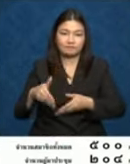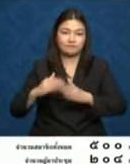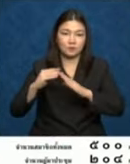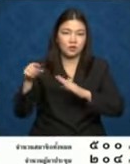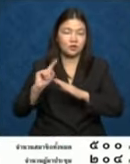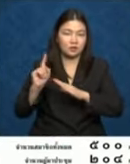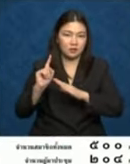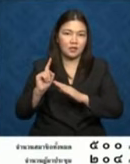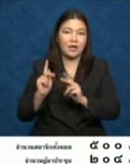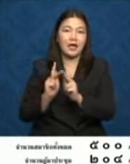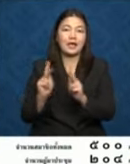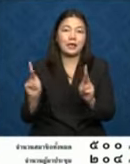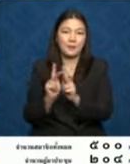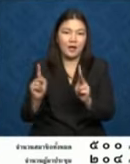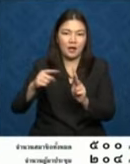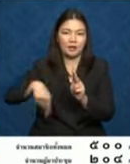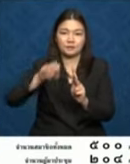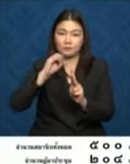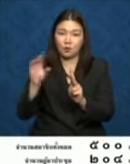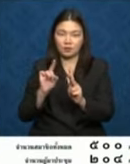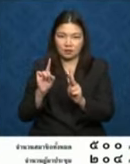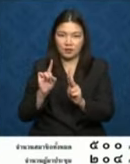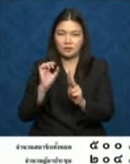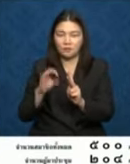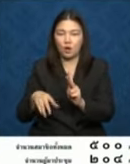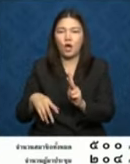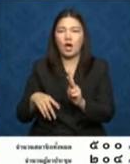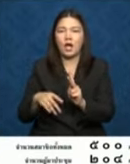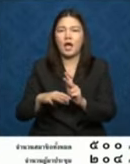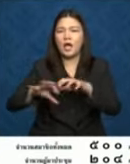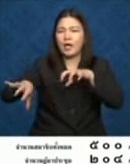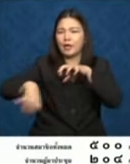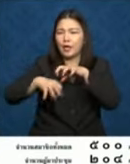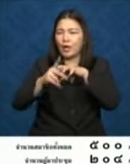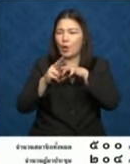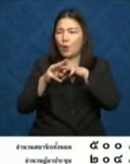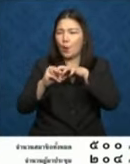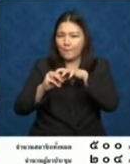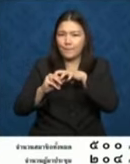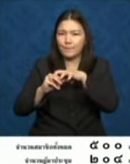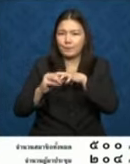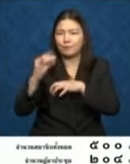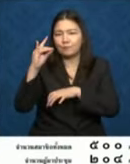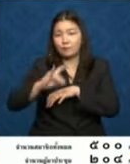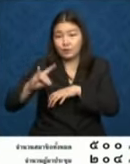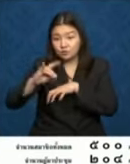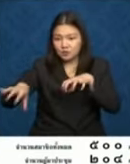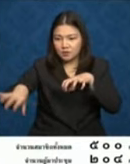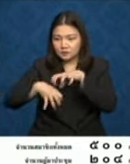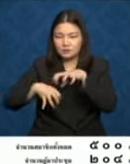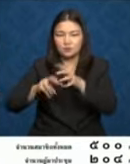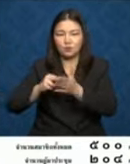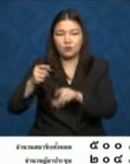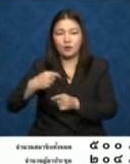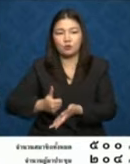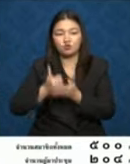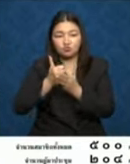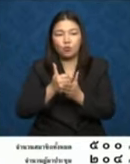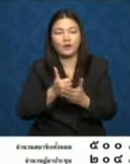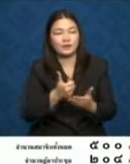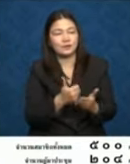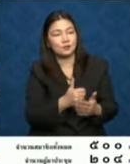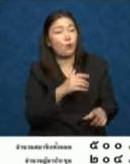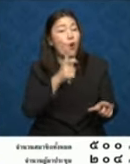การคณะหนึ่งขึ้นค่ะโดยให้กรมปศุสัตว์เป็นหนึ่งในกรรมการนั้นเพื่อบริหารจัดการรับซื้อน้ำนมจากสหกรณ์